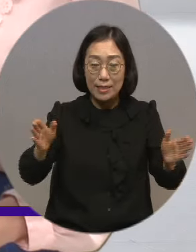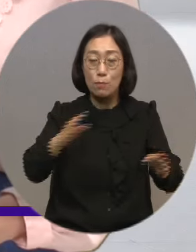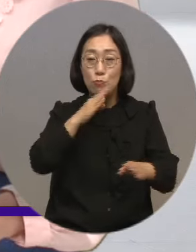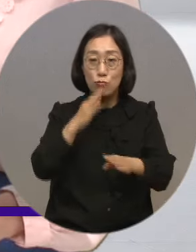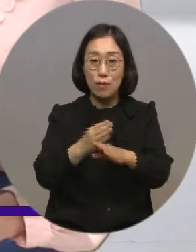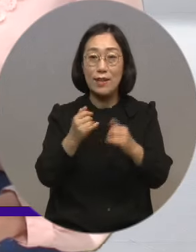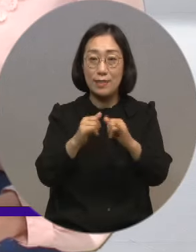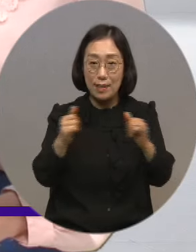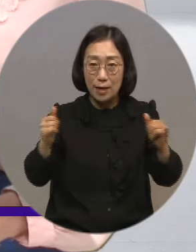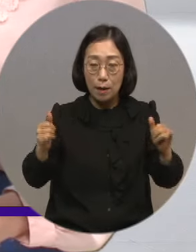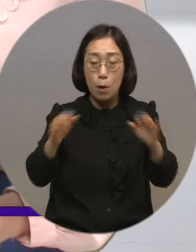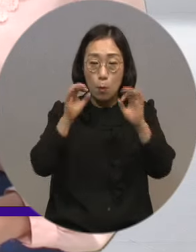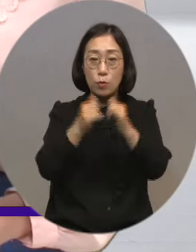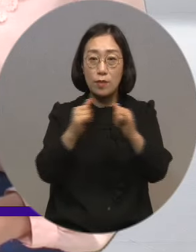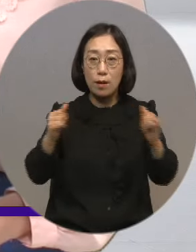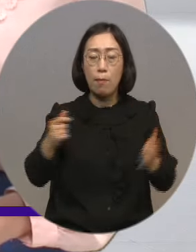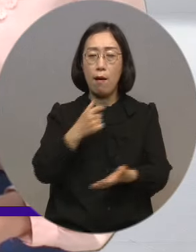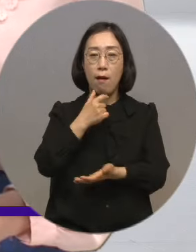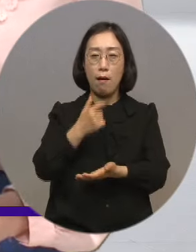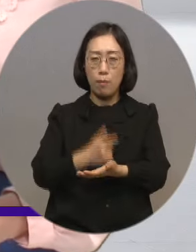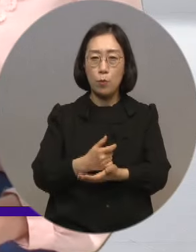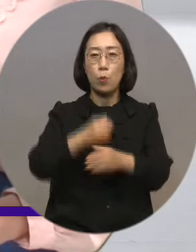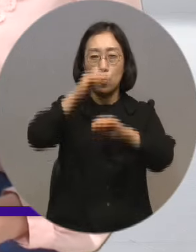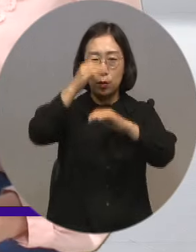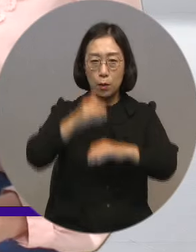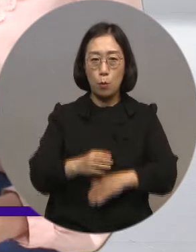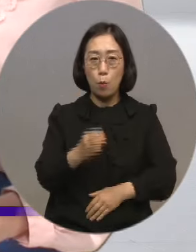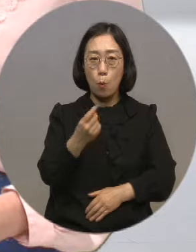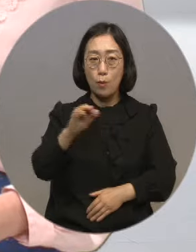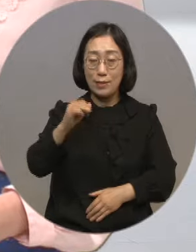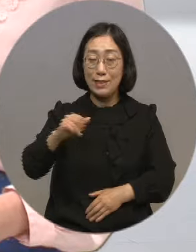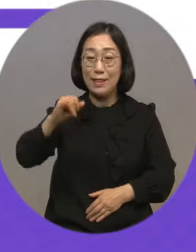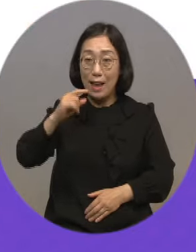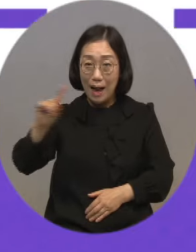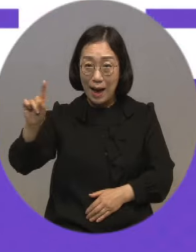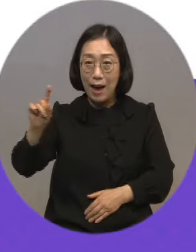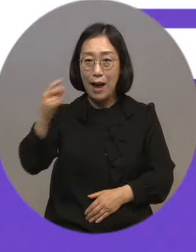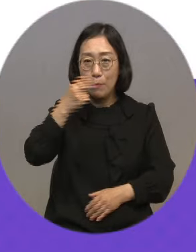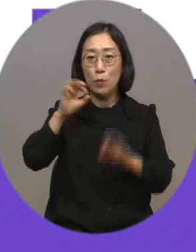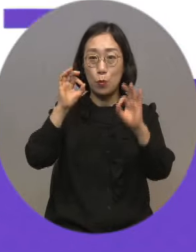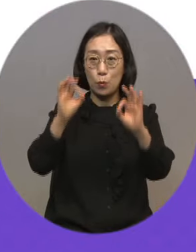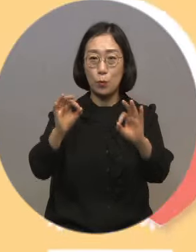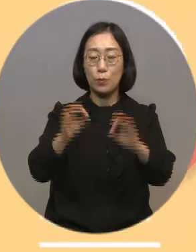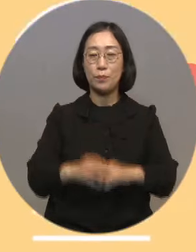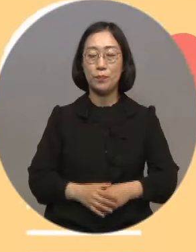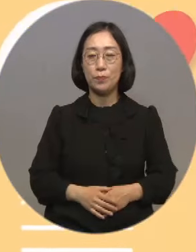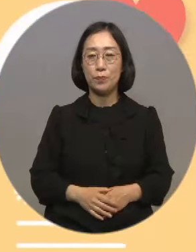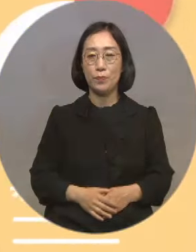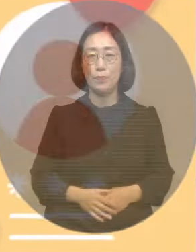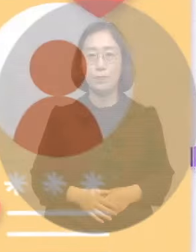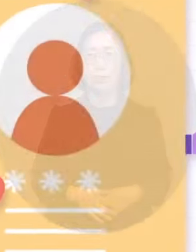관객들에게 잔잔한 울림을 주었는데요. 오진아 감독을 만났습니다.